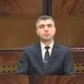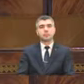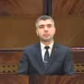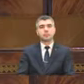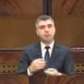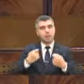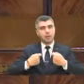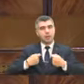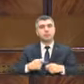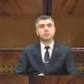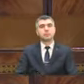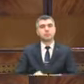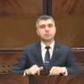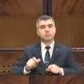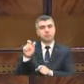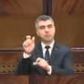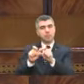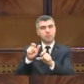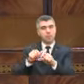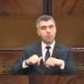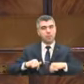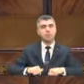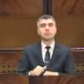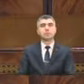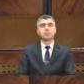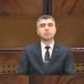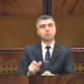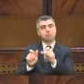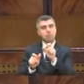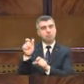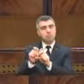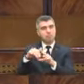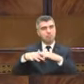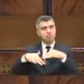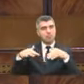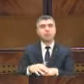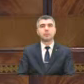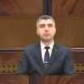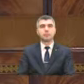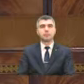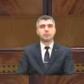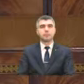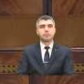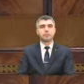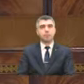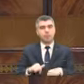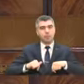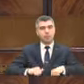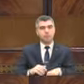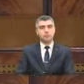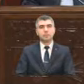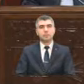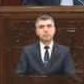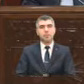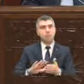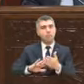السيد الرئيس محترم، السيدات والسادة الوزراء المحترمين، السيدات والسادة النواب المحترمين. سيد الوزير، تعاني